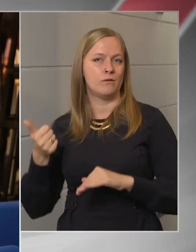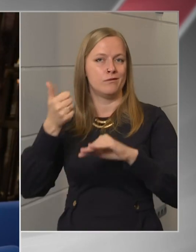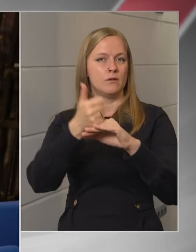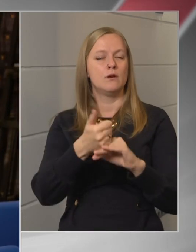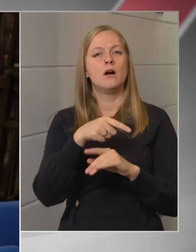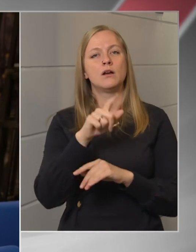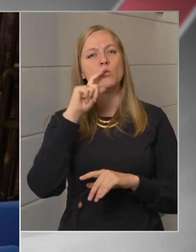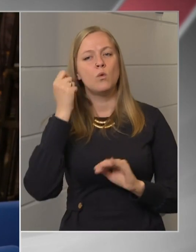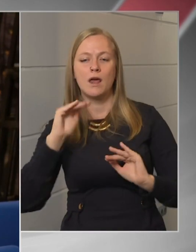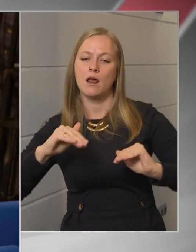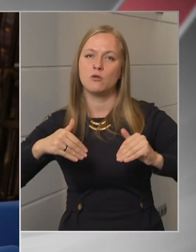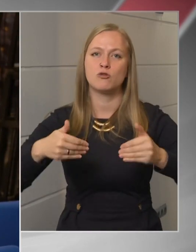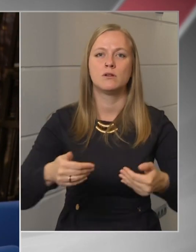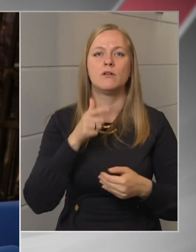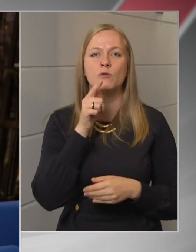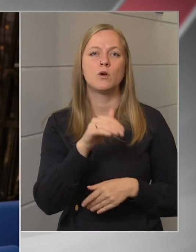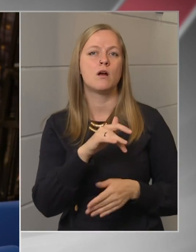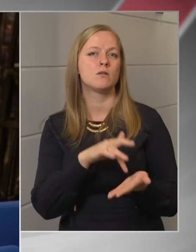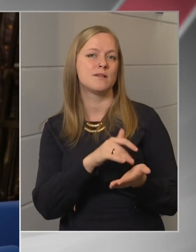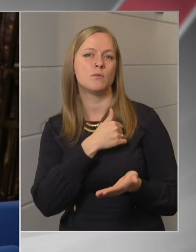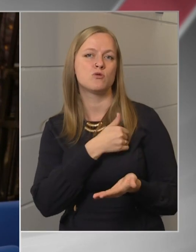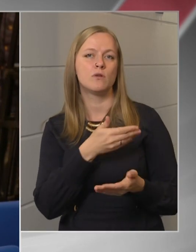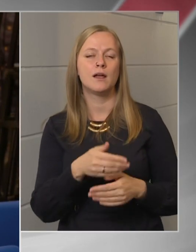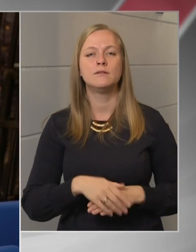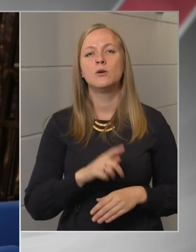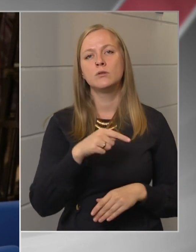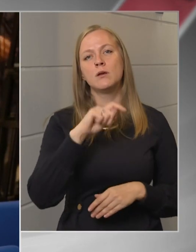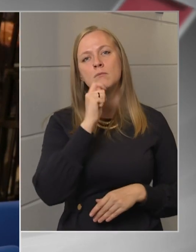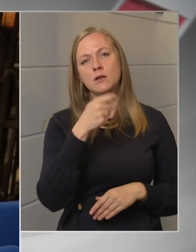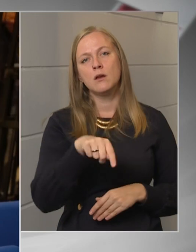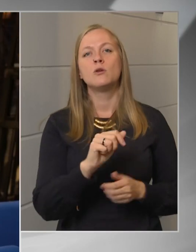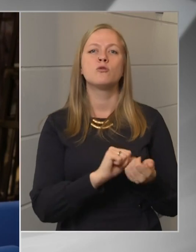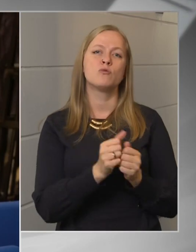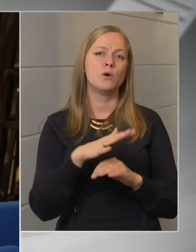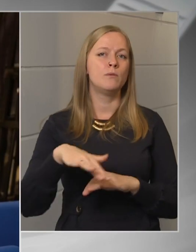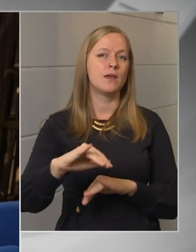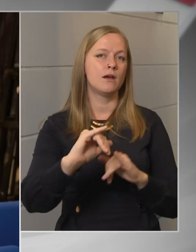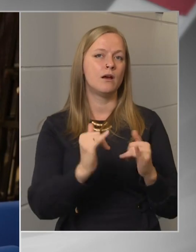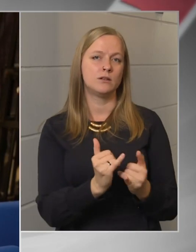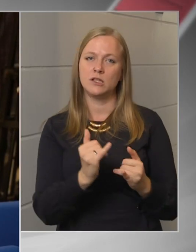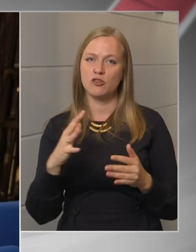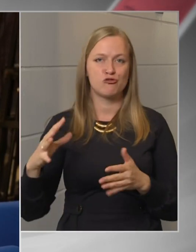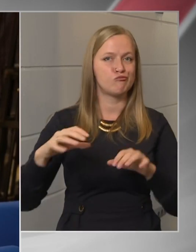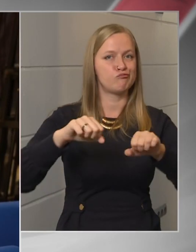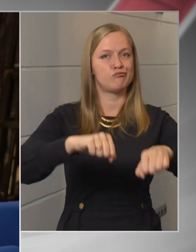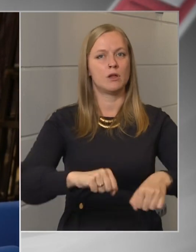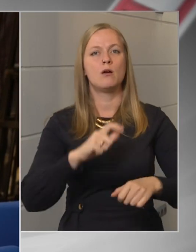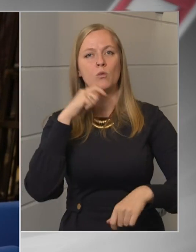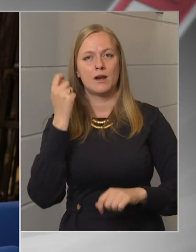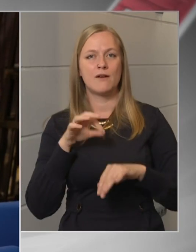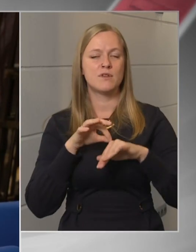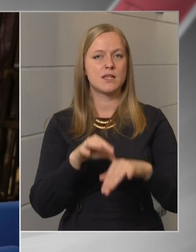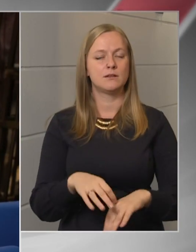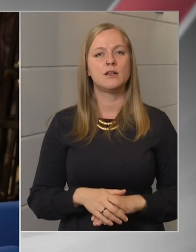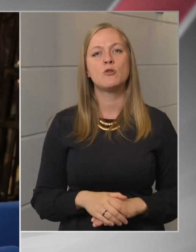ukránosítani fogja a középiskolát. Ott a magyarok sportpályáját is lenyúlt az ukrán vezetés.